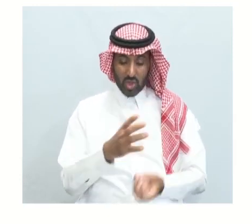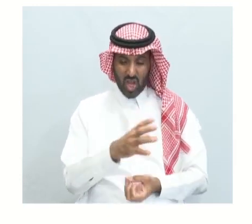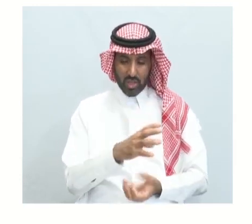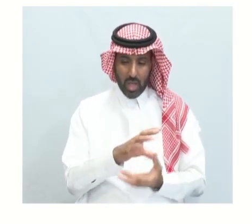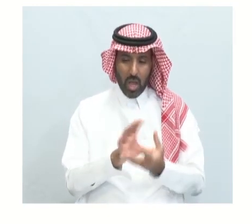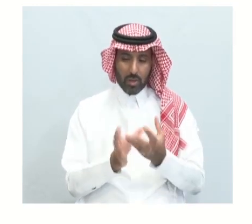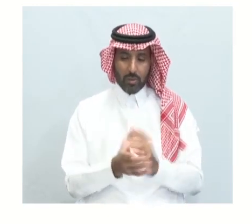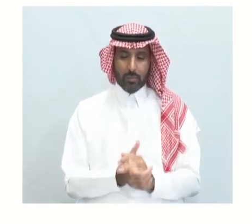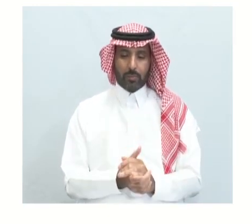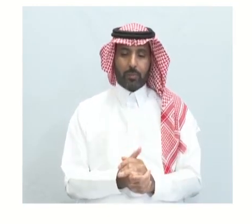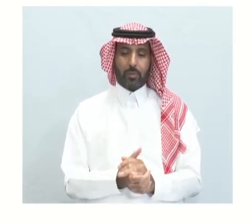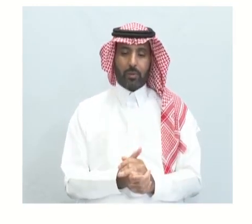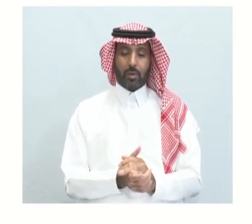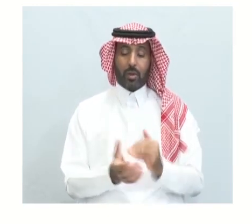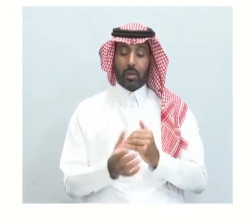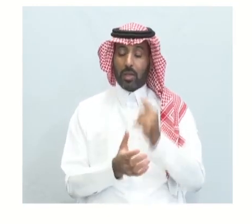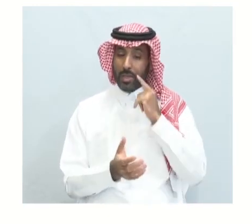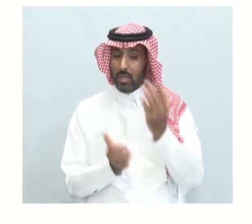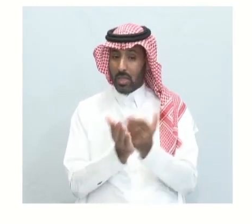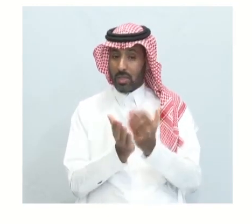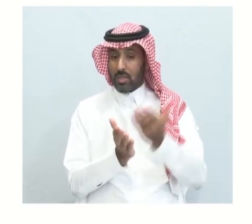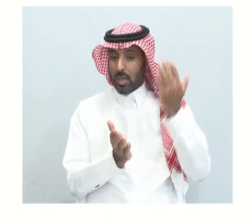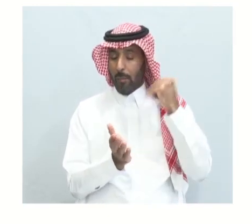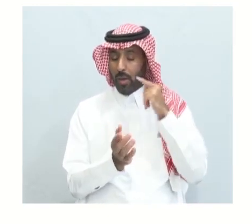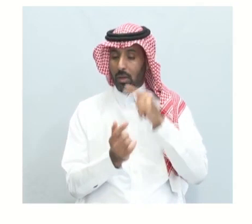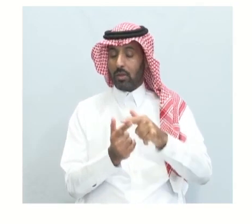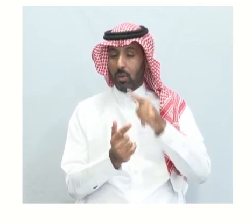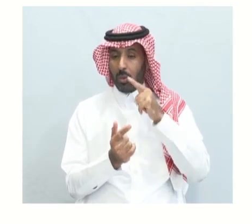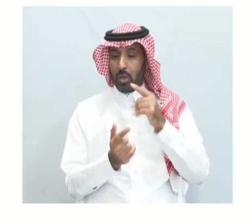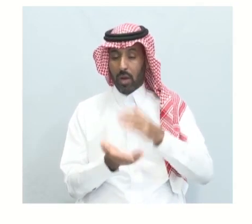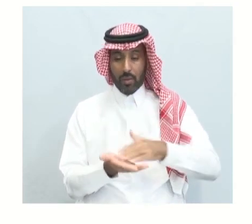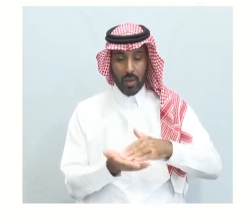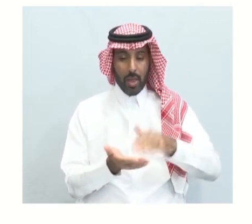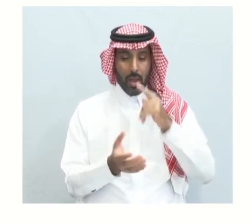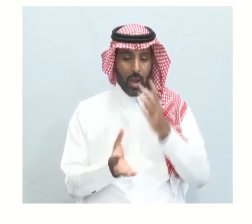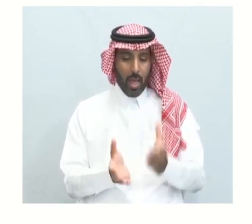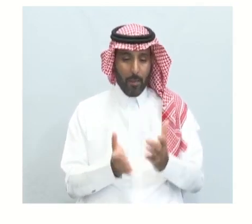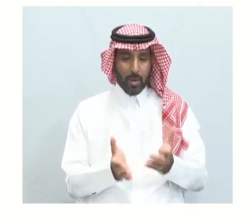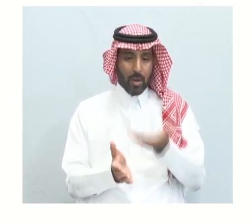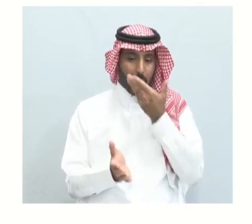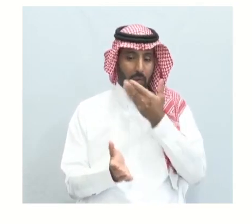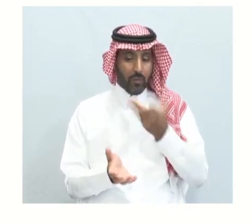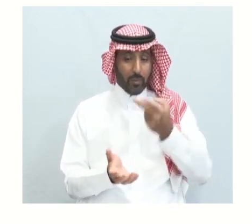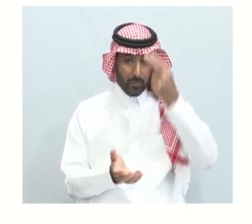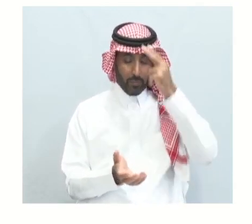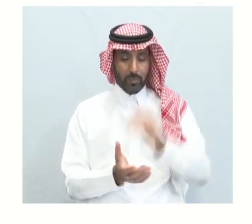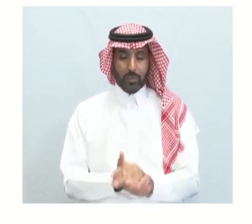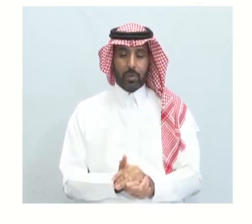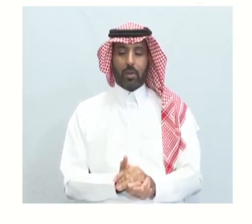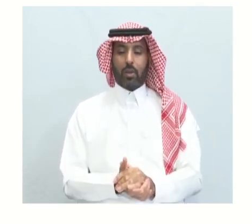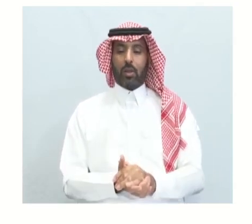تحت سطح الارض في الدرس السابق التكوينات الجيولوجيه الحامله للمياه في المملكه تطرقنا